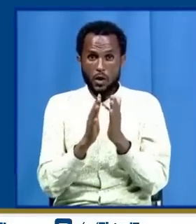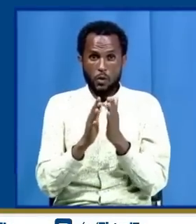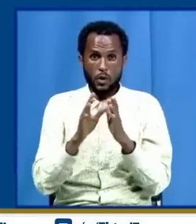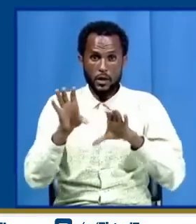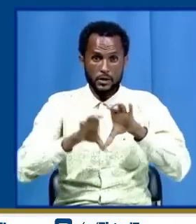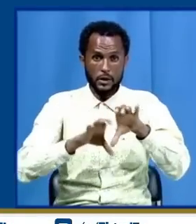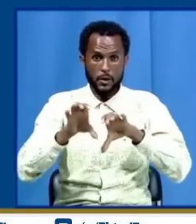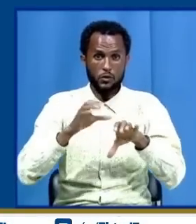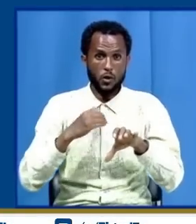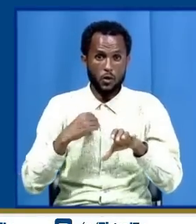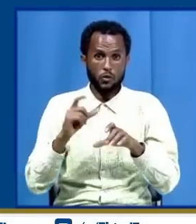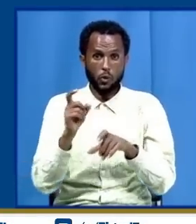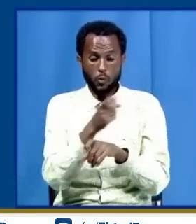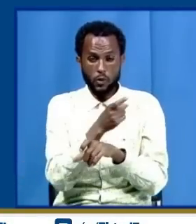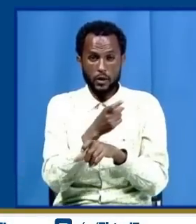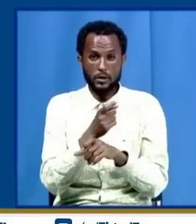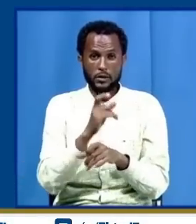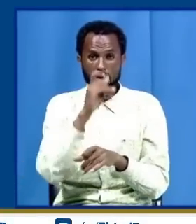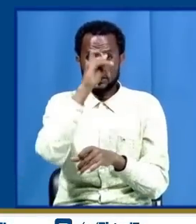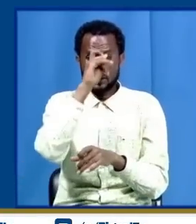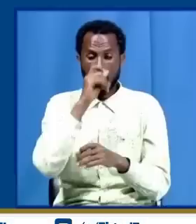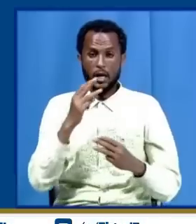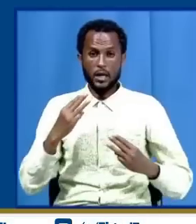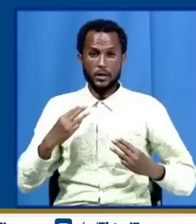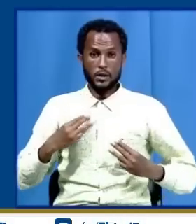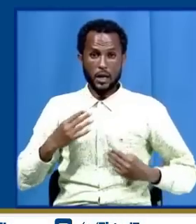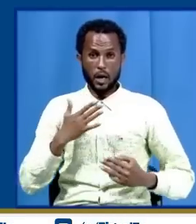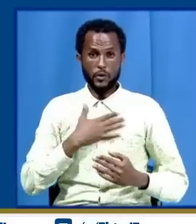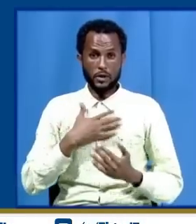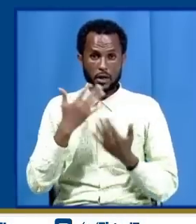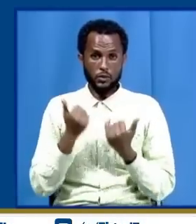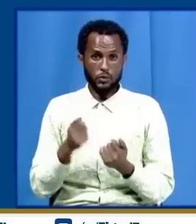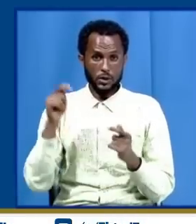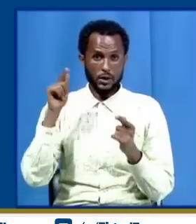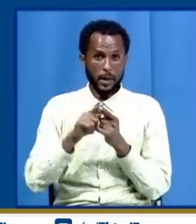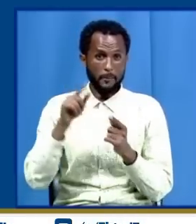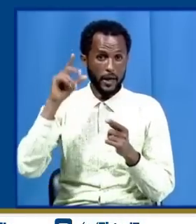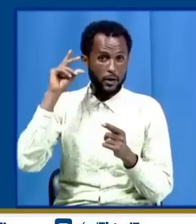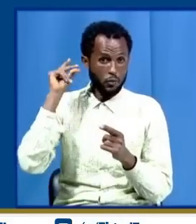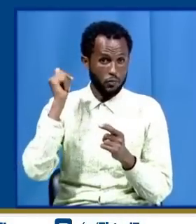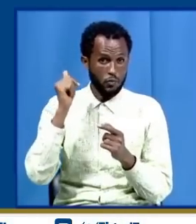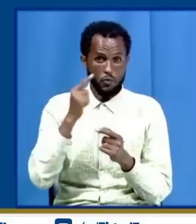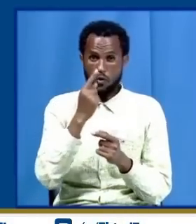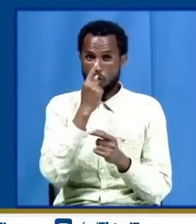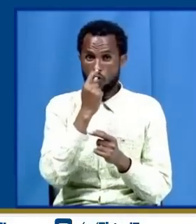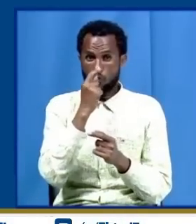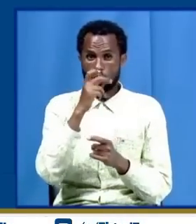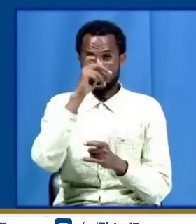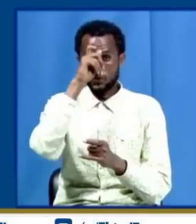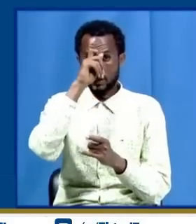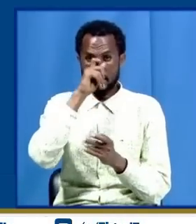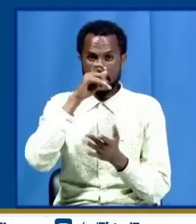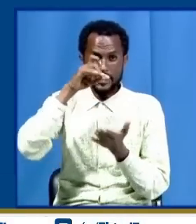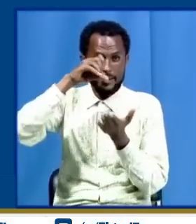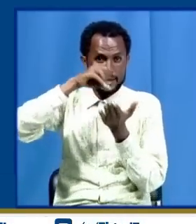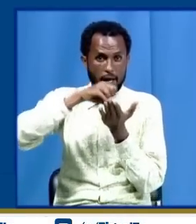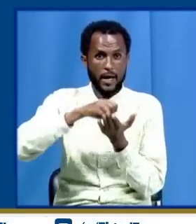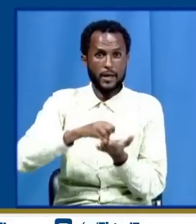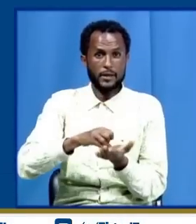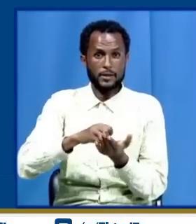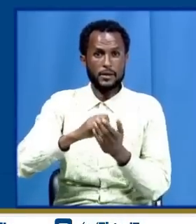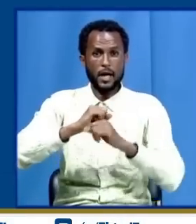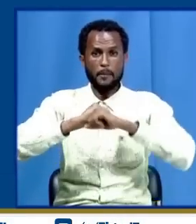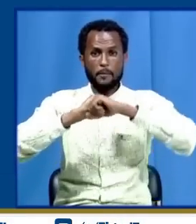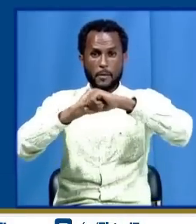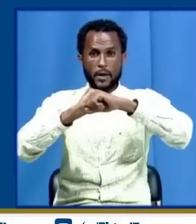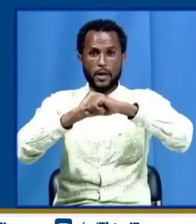ዘሎ እንትኸውን ጅግና ሰራዊትና ሕዚ እውን ከም ቀደሙ ብልሙድ ጅግንነትን ጽንዓትን ኣብ